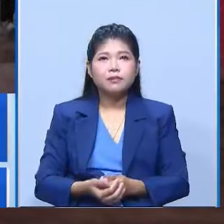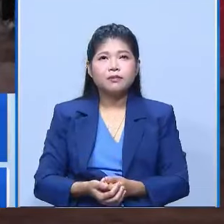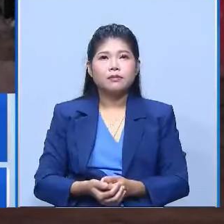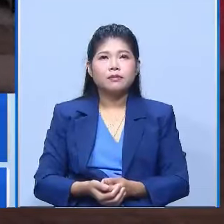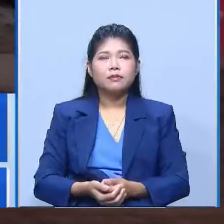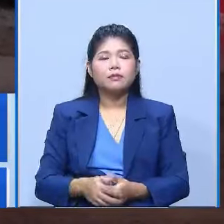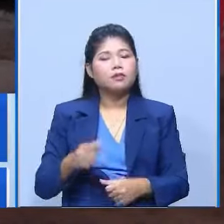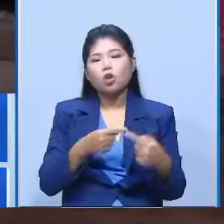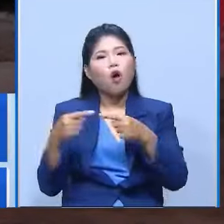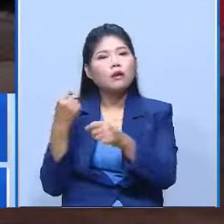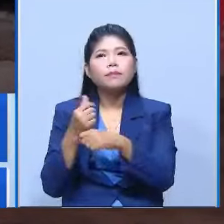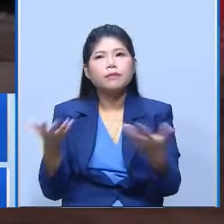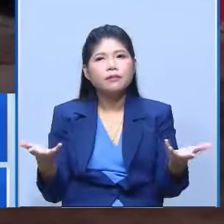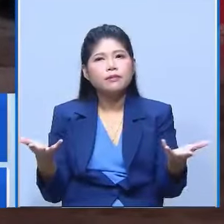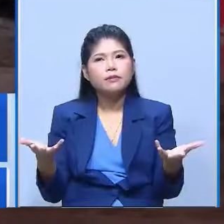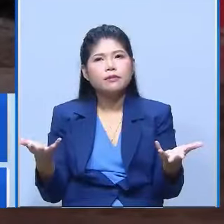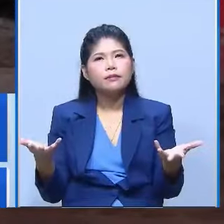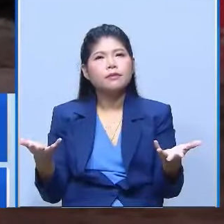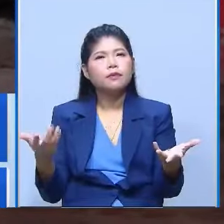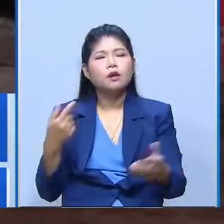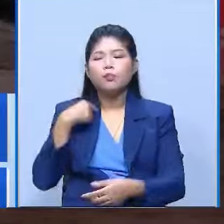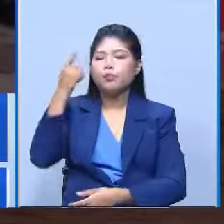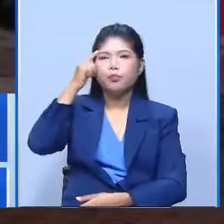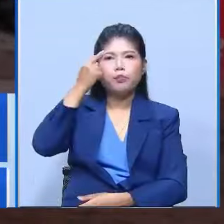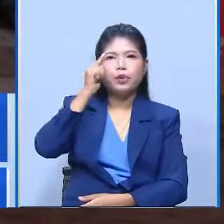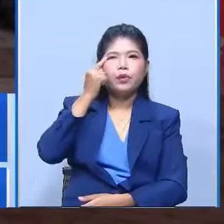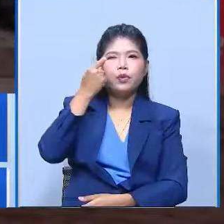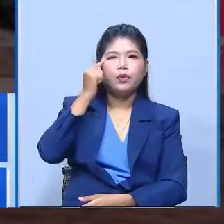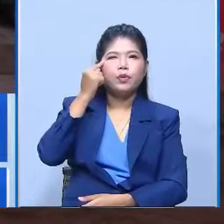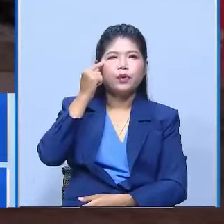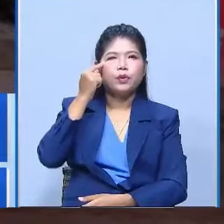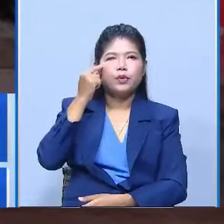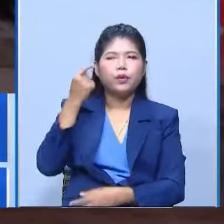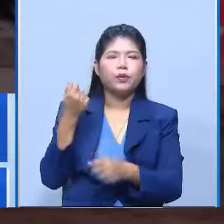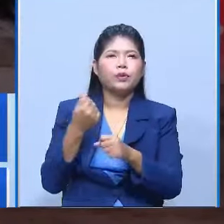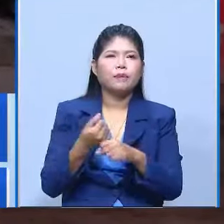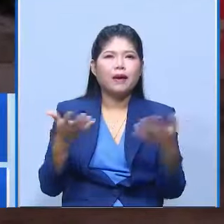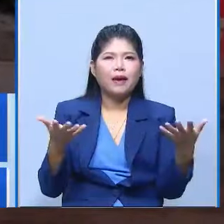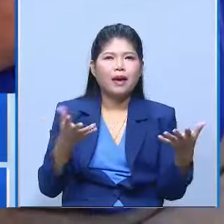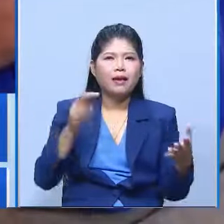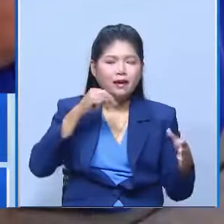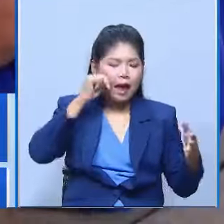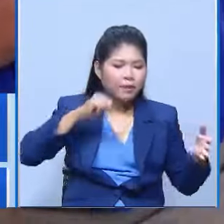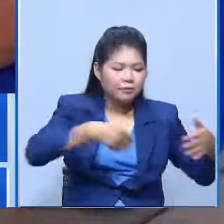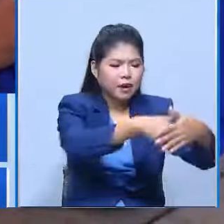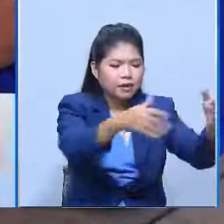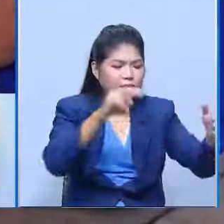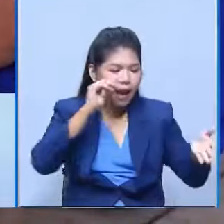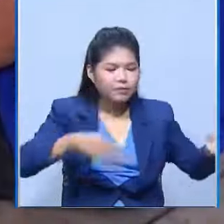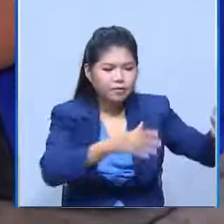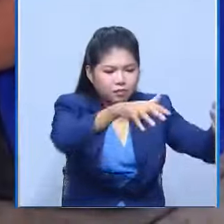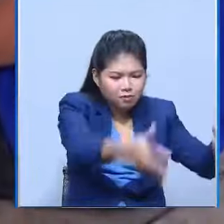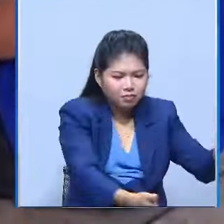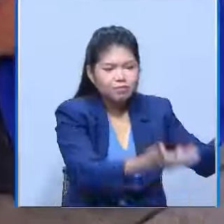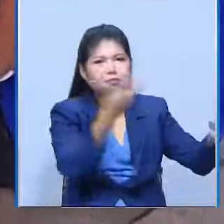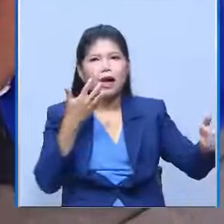เพื่อจะไหนต่อไปแจ้ง เขาไปหูแล้วมันจะได้ชักน้ำในน้องแล้วมาใส